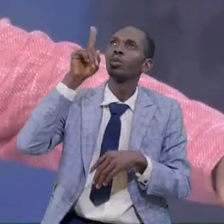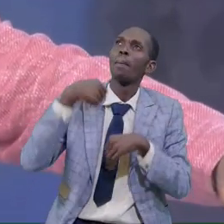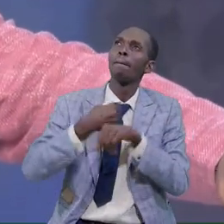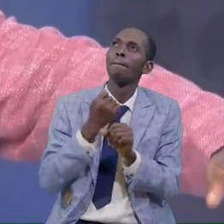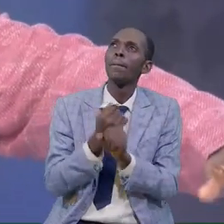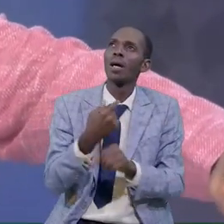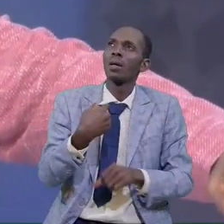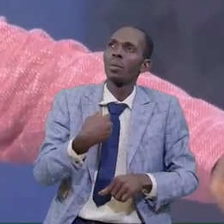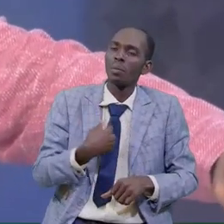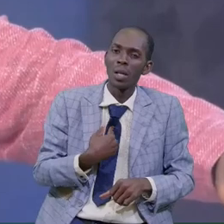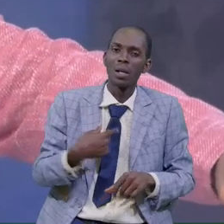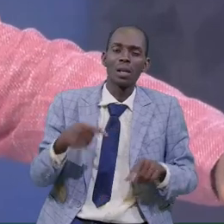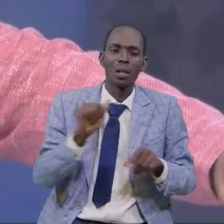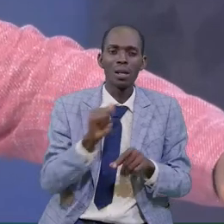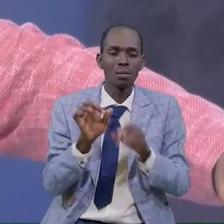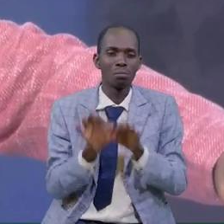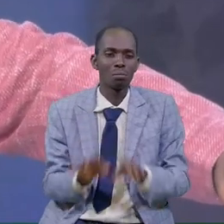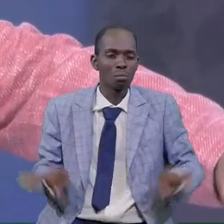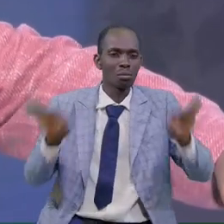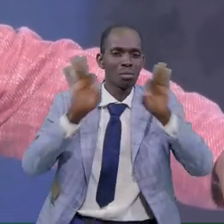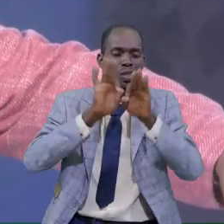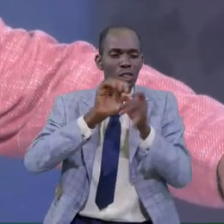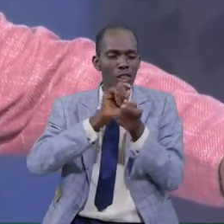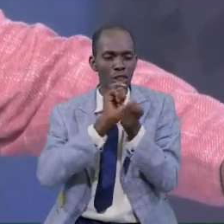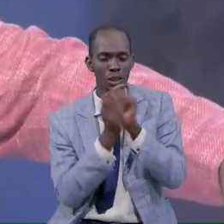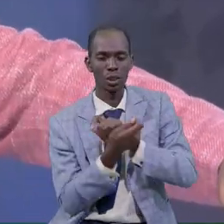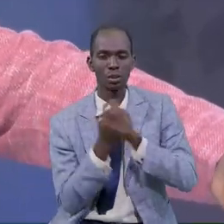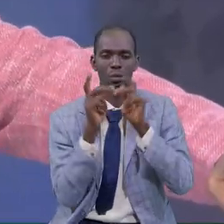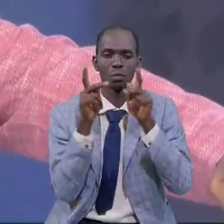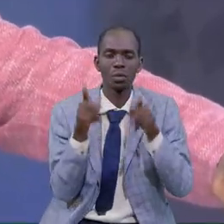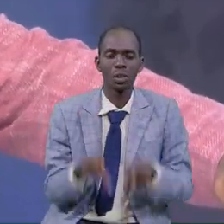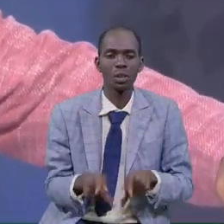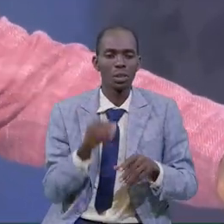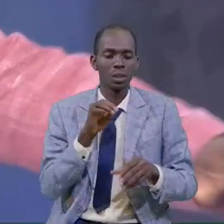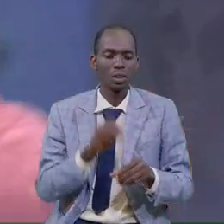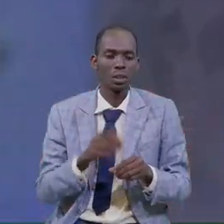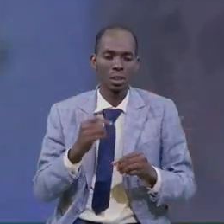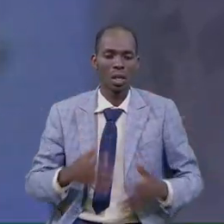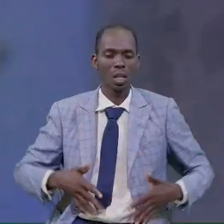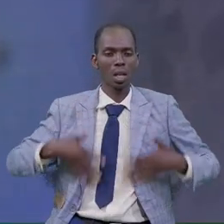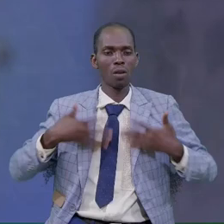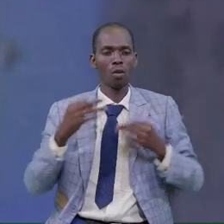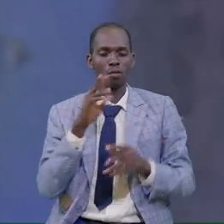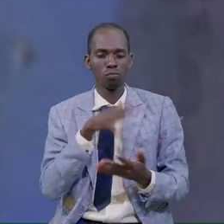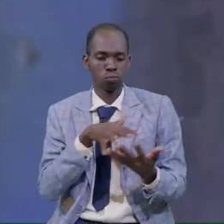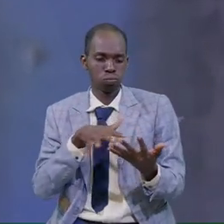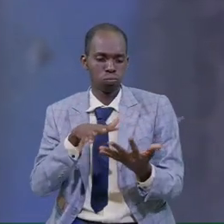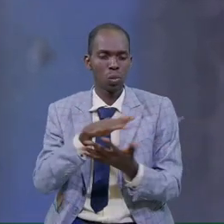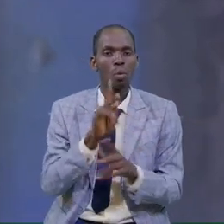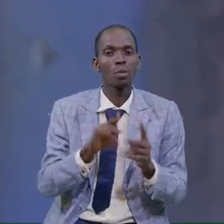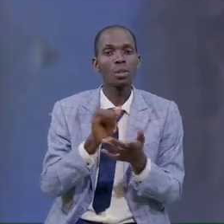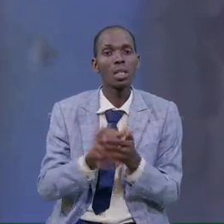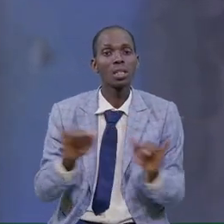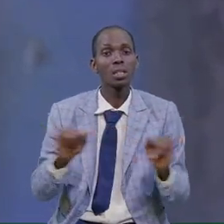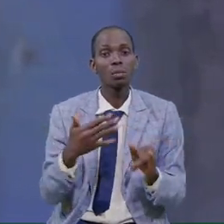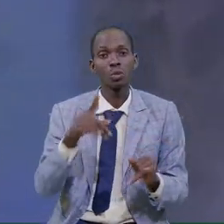de moi un agent de changement dans la vie de ces personnes. Alors, c'est